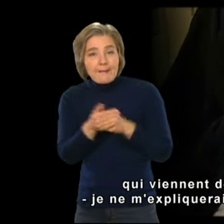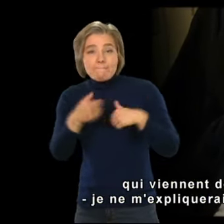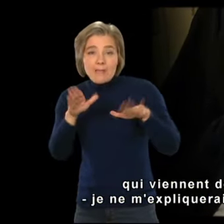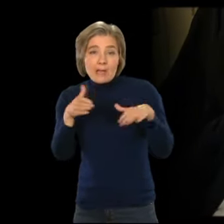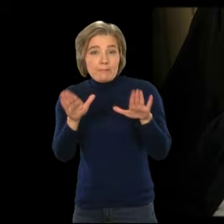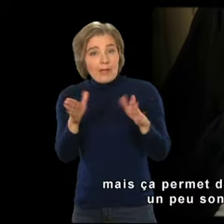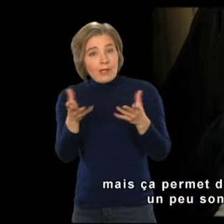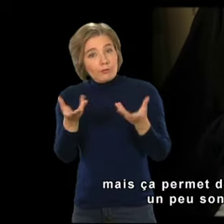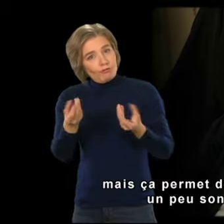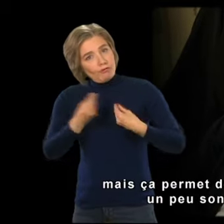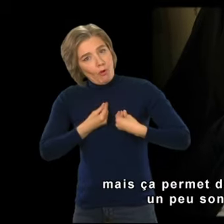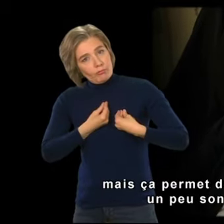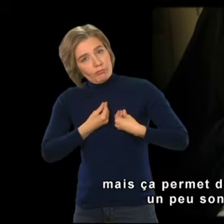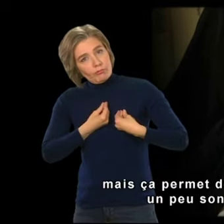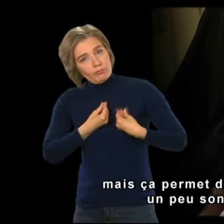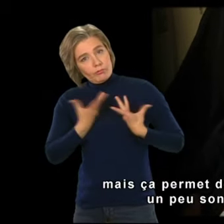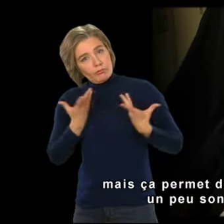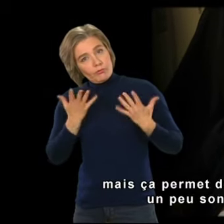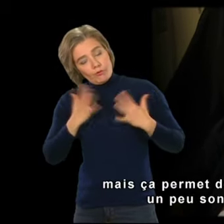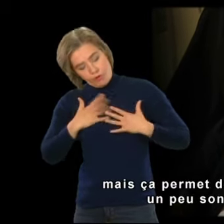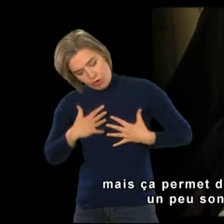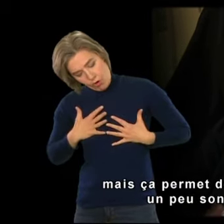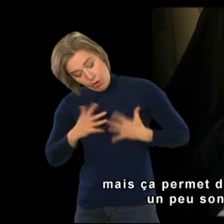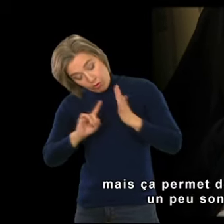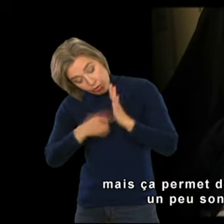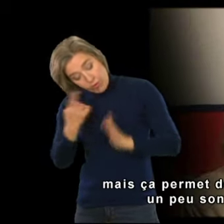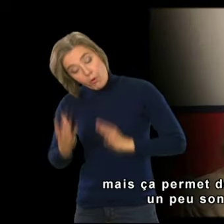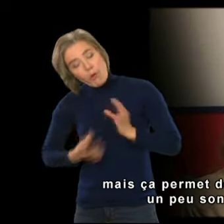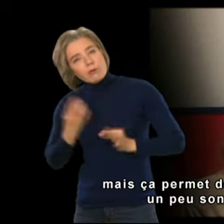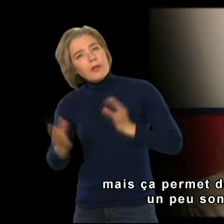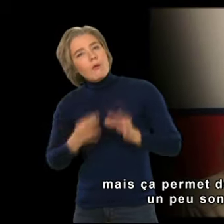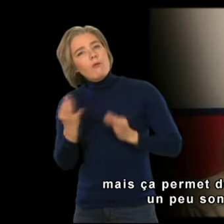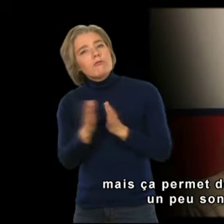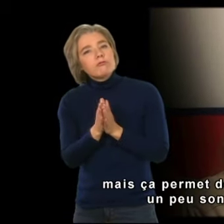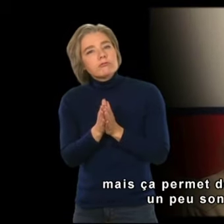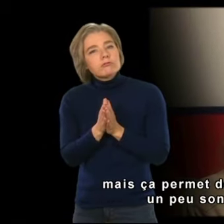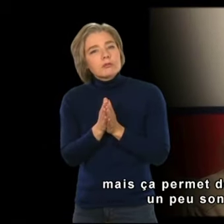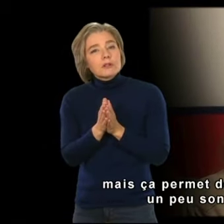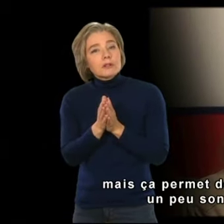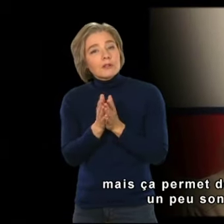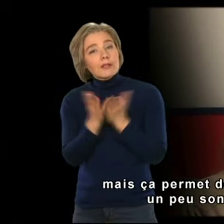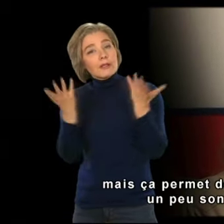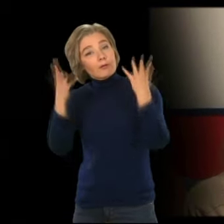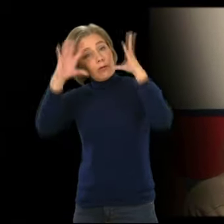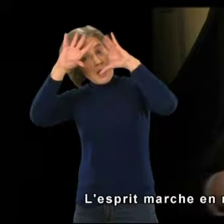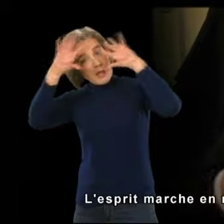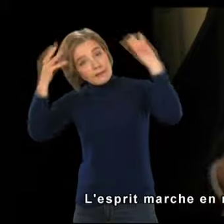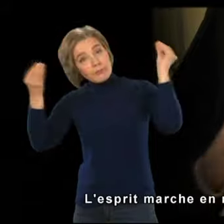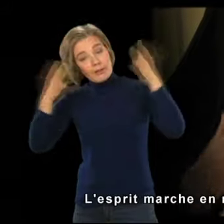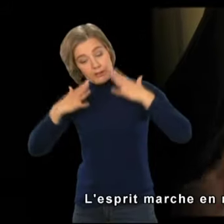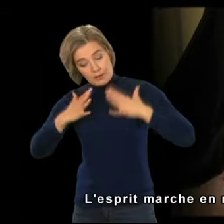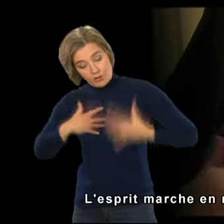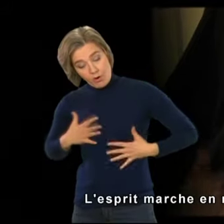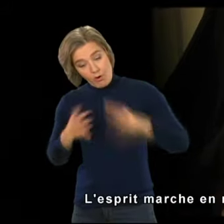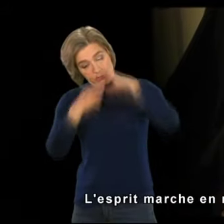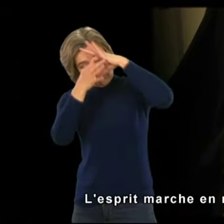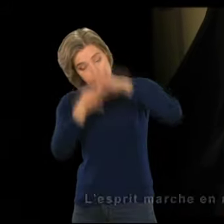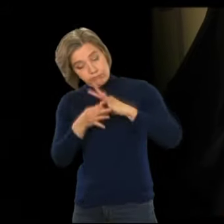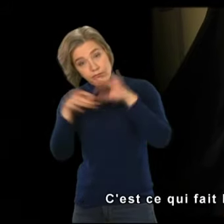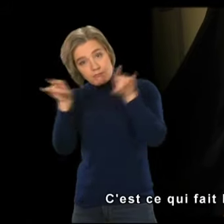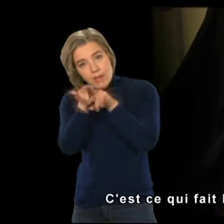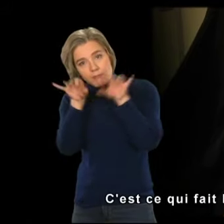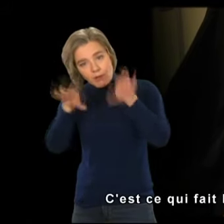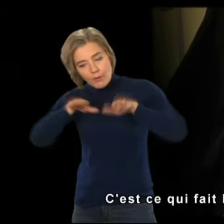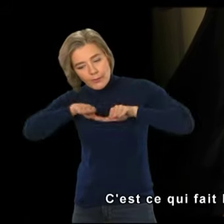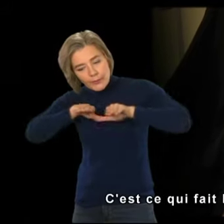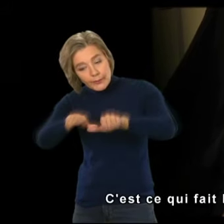là-dessus. Mais ça permet de redécouvrir un peu son corps. L'esprit marche en même temps ici.